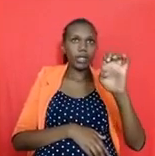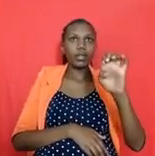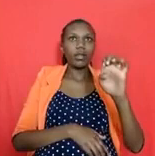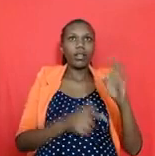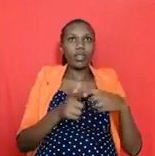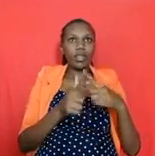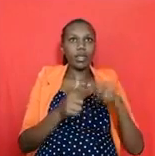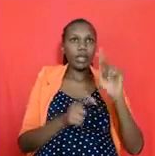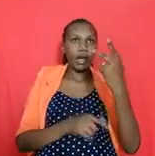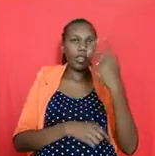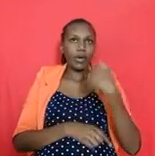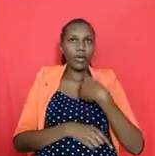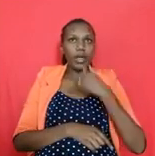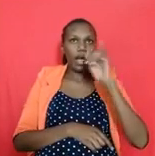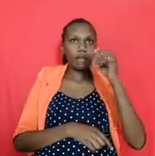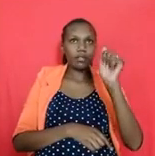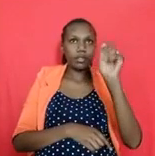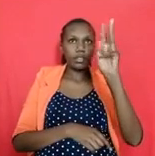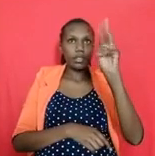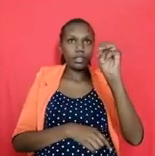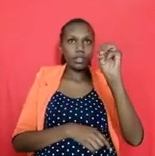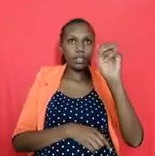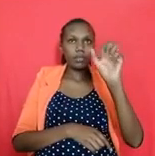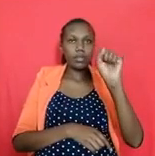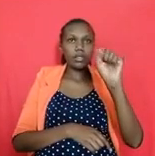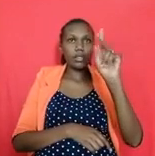Winnie Mungai na